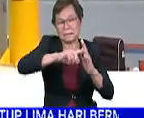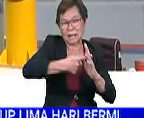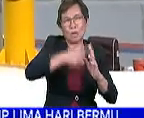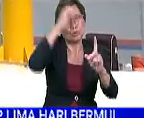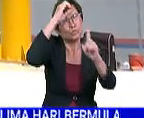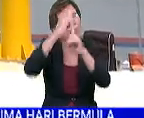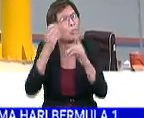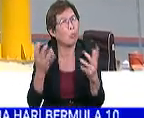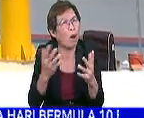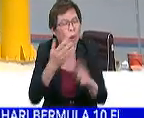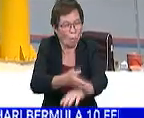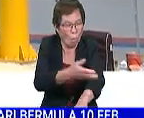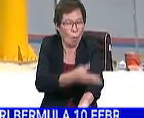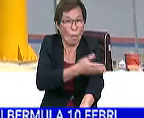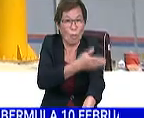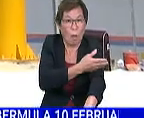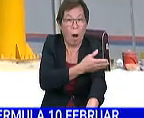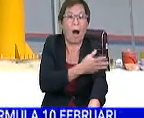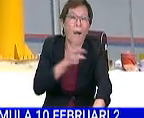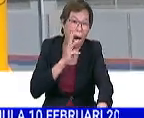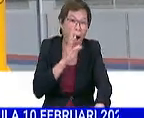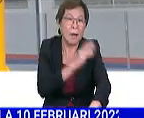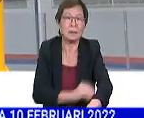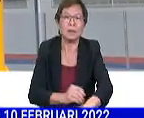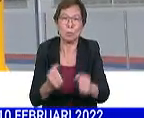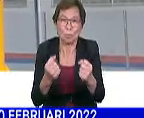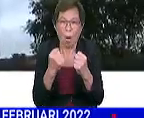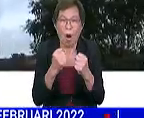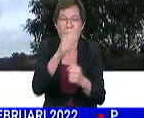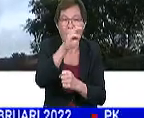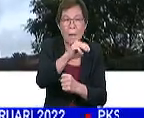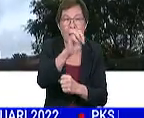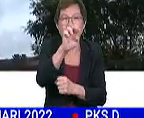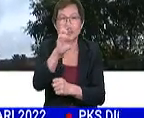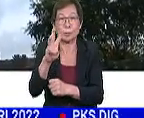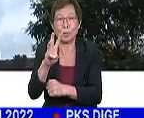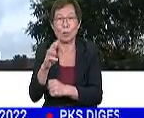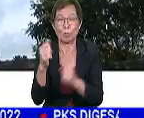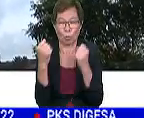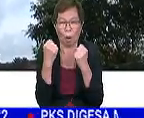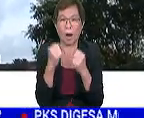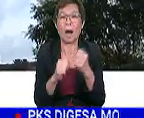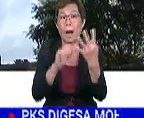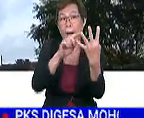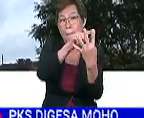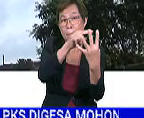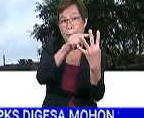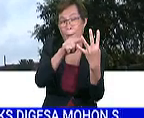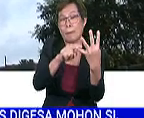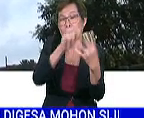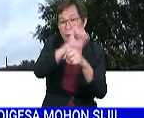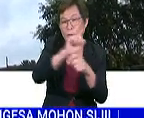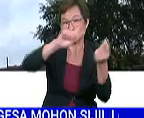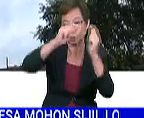bertujuan menaik taraf fasiliti asas pengukuran kadar nrw yang lebih tepat melibatkan empat skop kerja termasuk